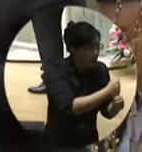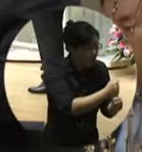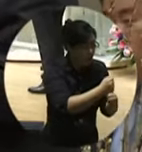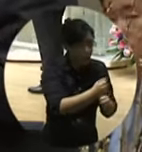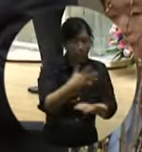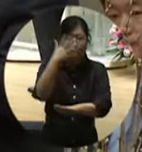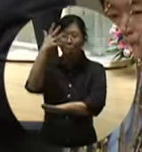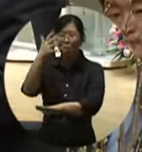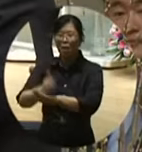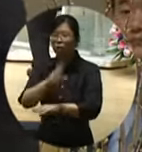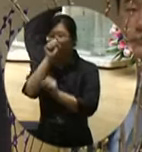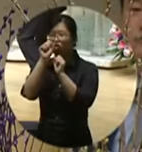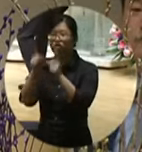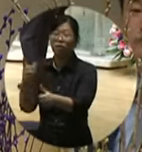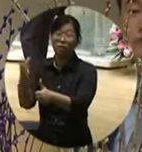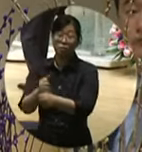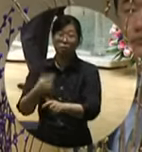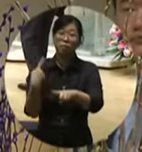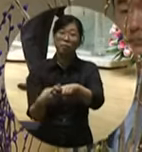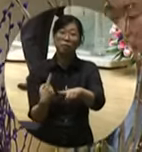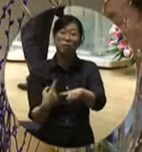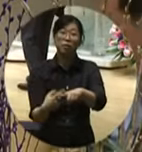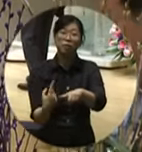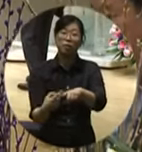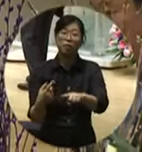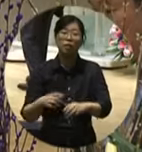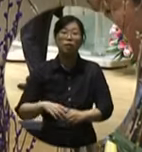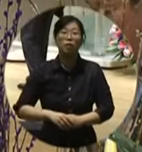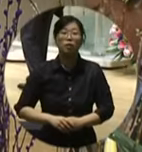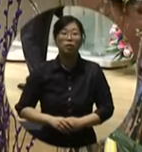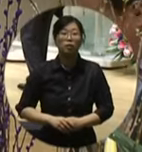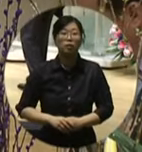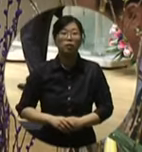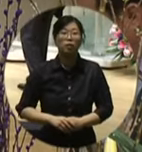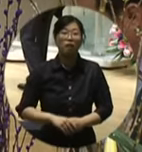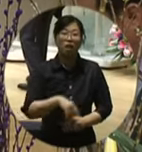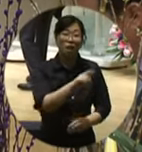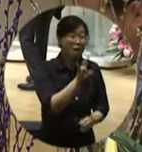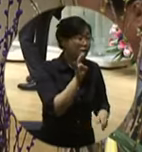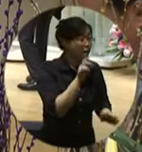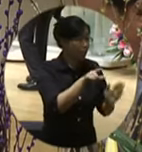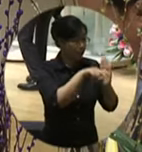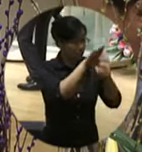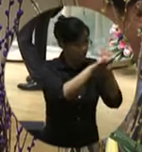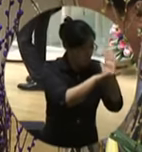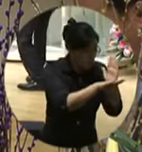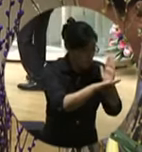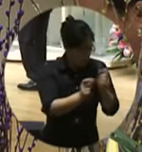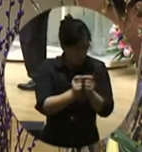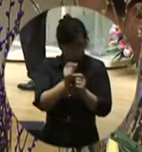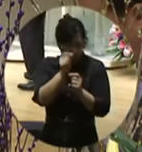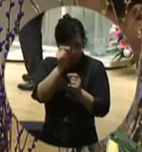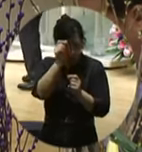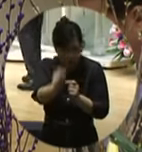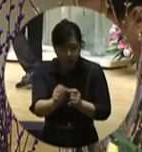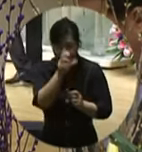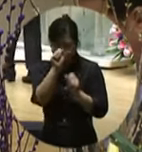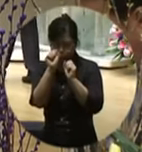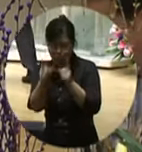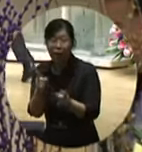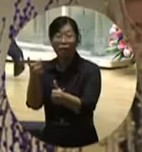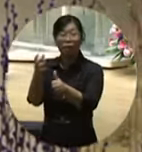opportunity. 이 라합의 시간표는 영원한 기회입니다. And Rahab's time schedule was an eternal